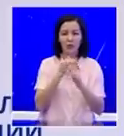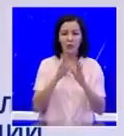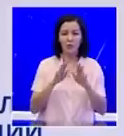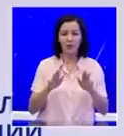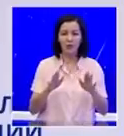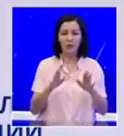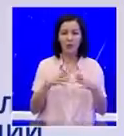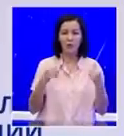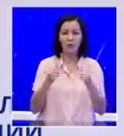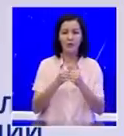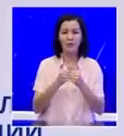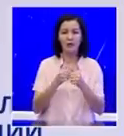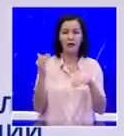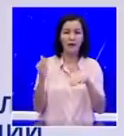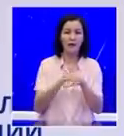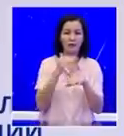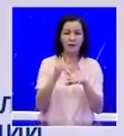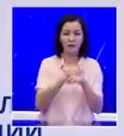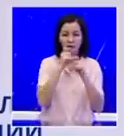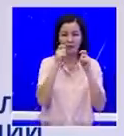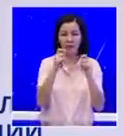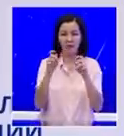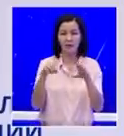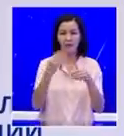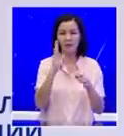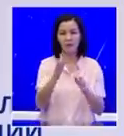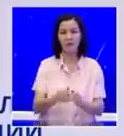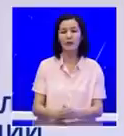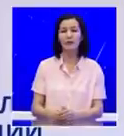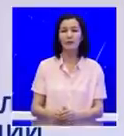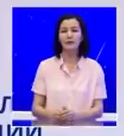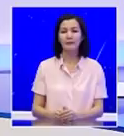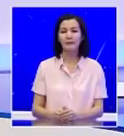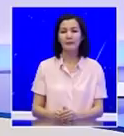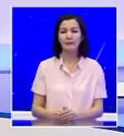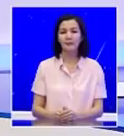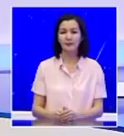отбасылардың солардың қайырымдылық шаралары ретінде ол жұмсалатын болады.